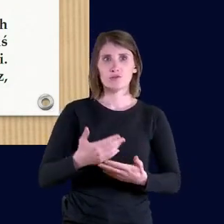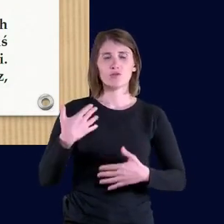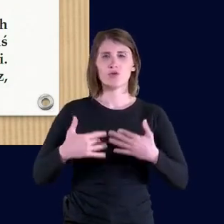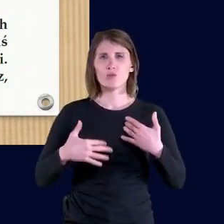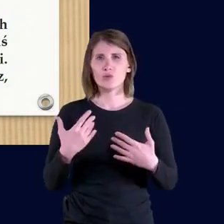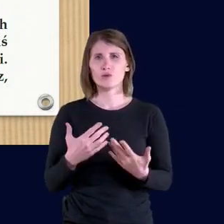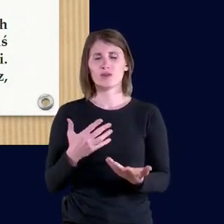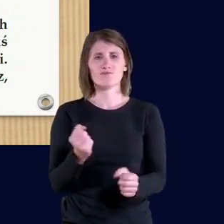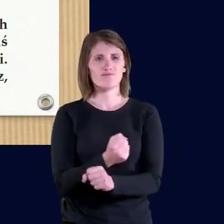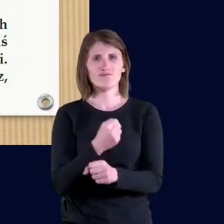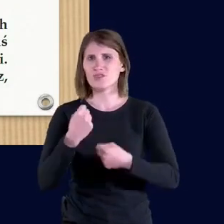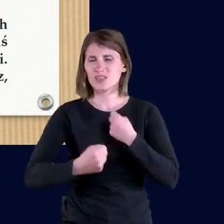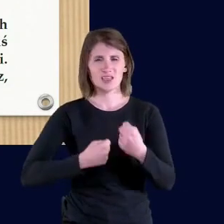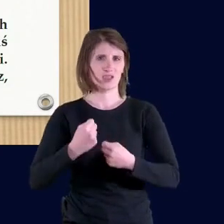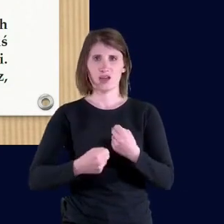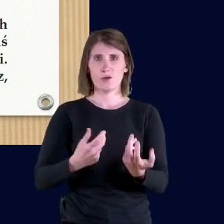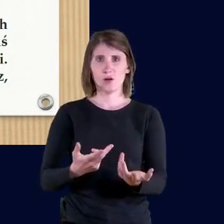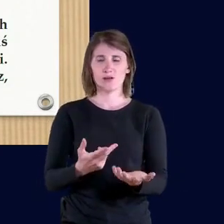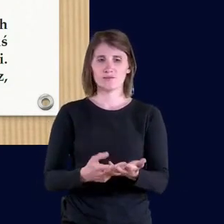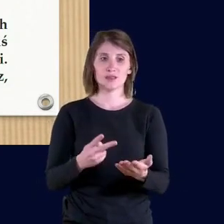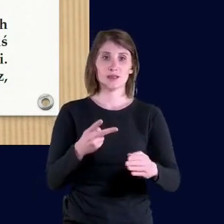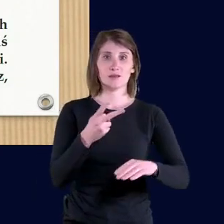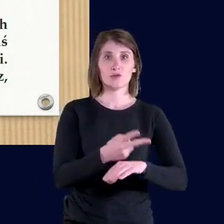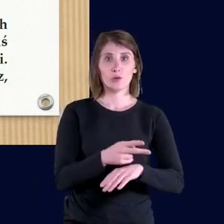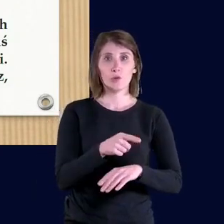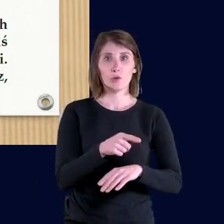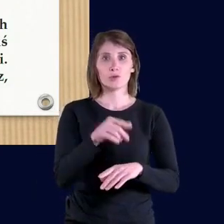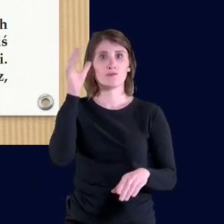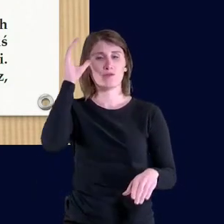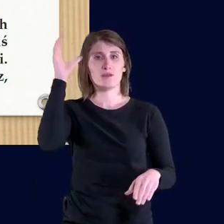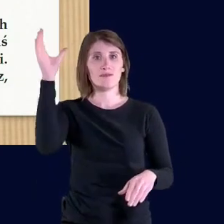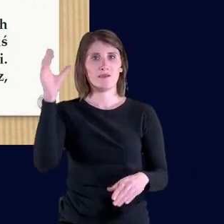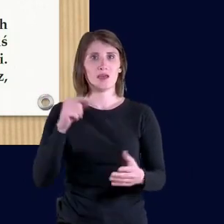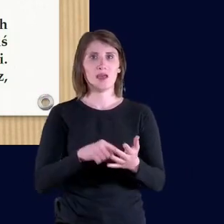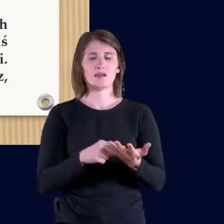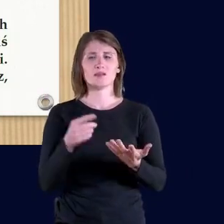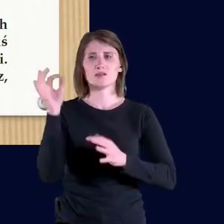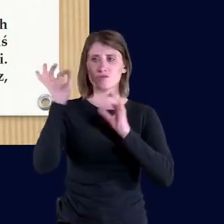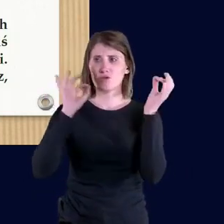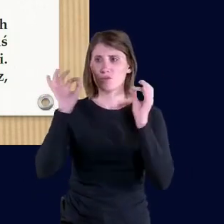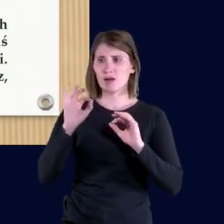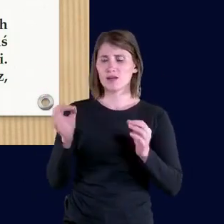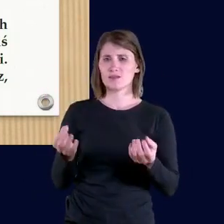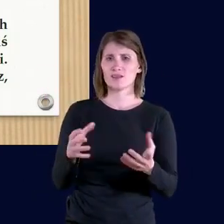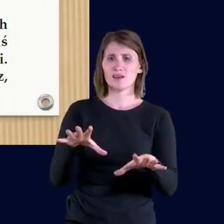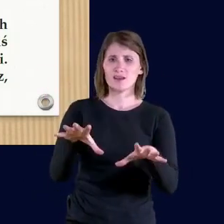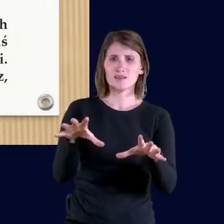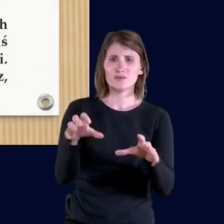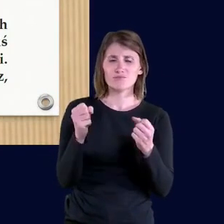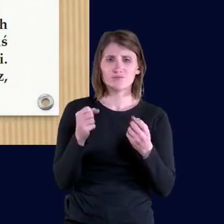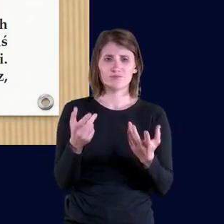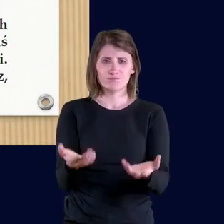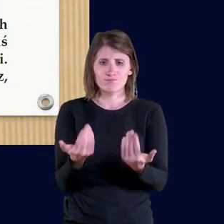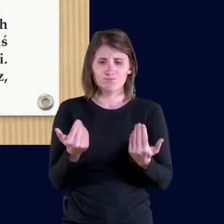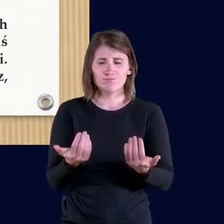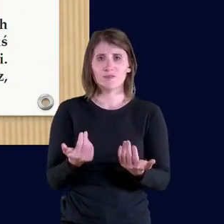gdzie nie każdy wtedy ten dostęp do tej wiedzy informacji był bardzo ograniczony